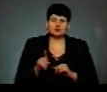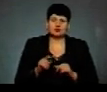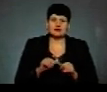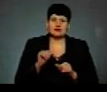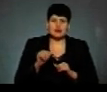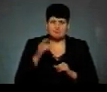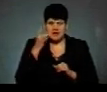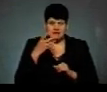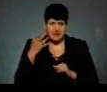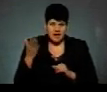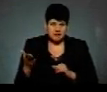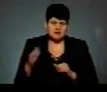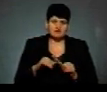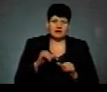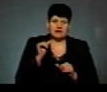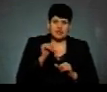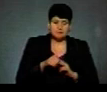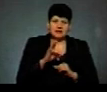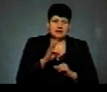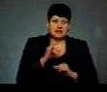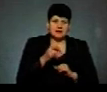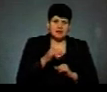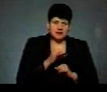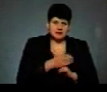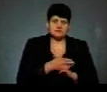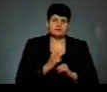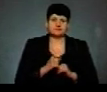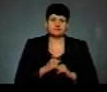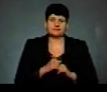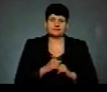окрім африканців, окрім нігерійців,